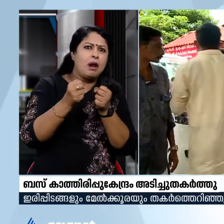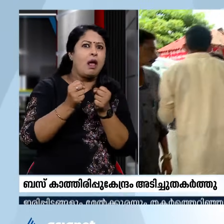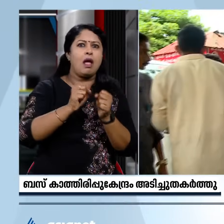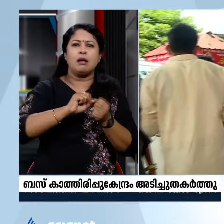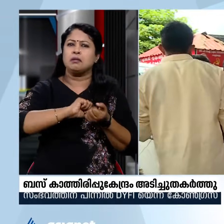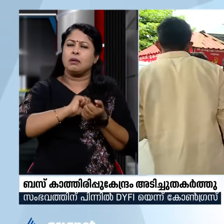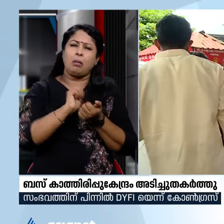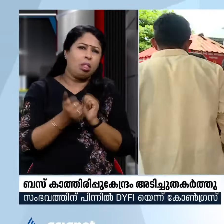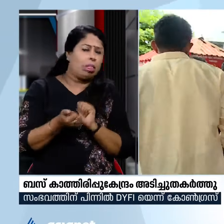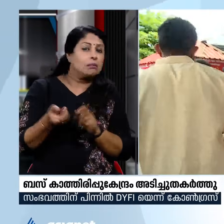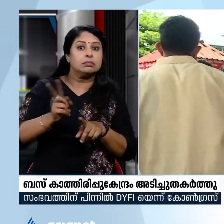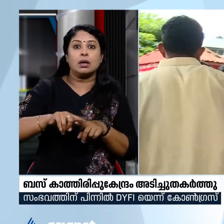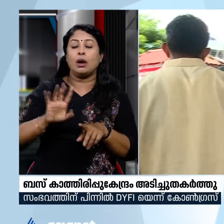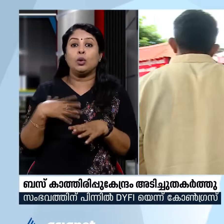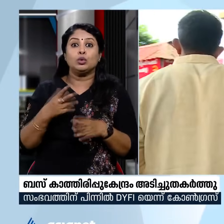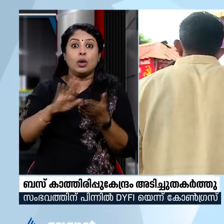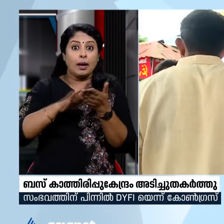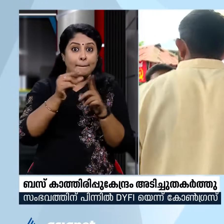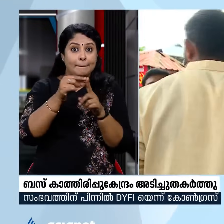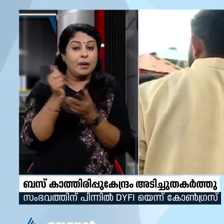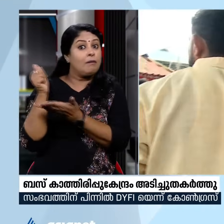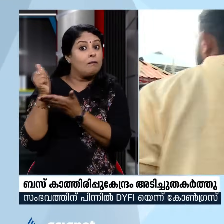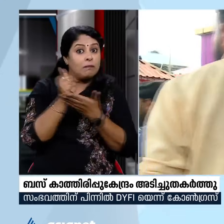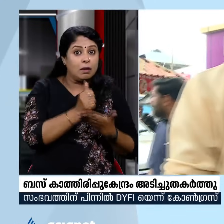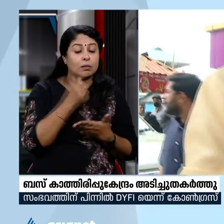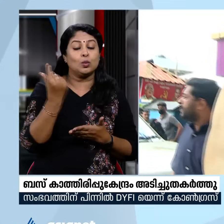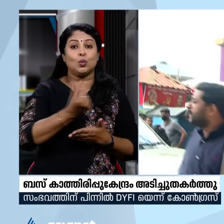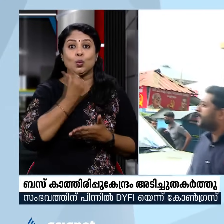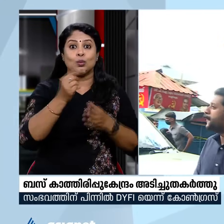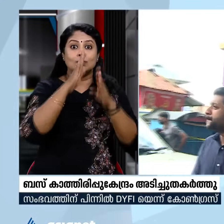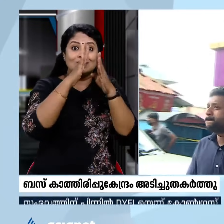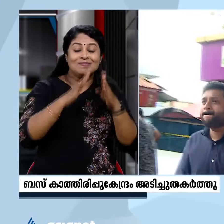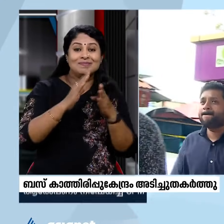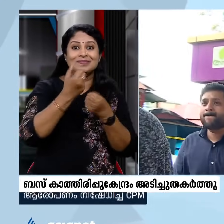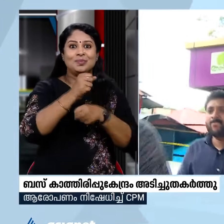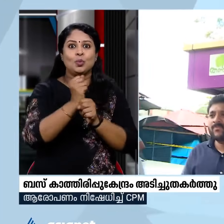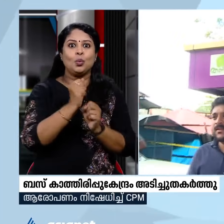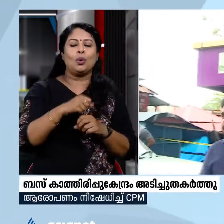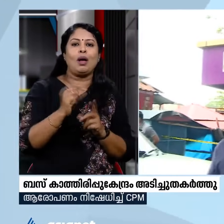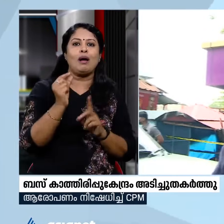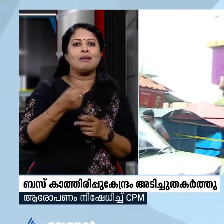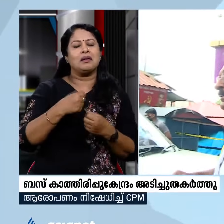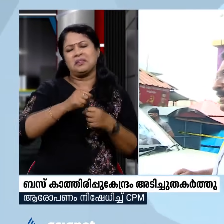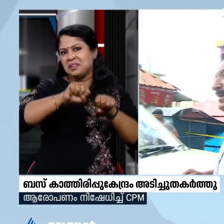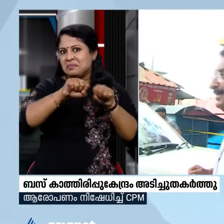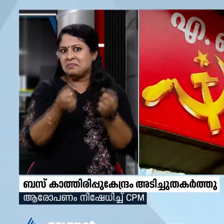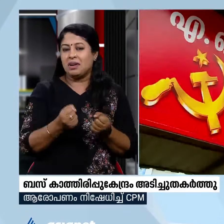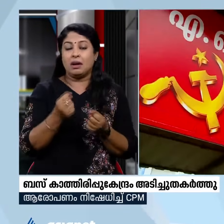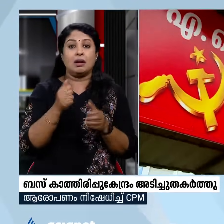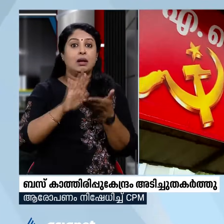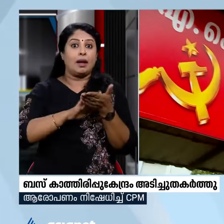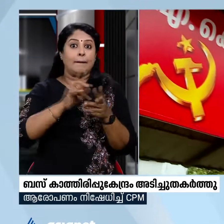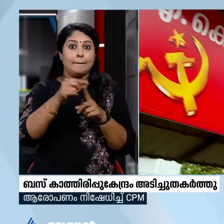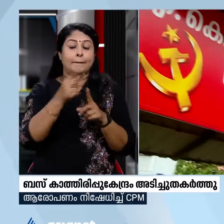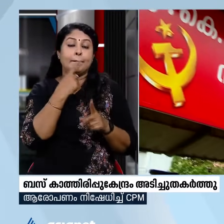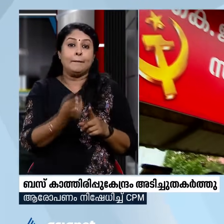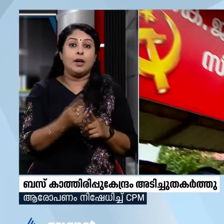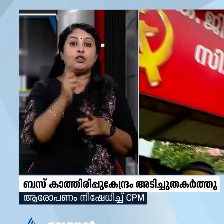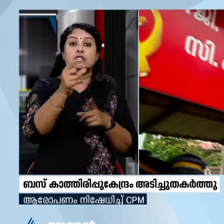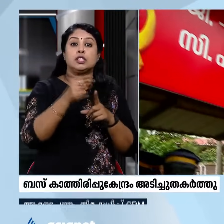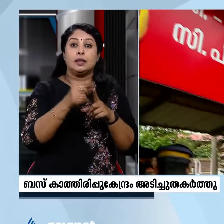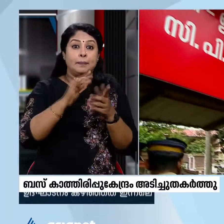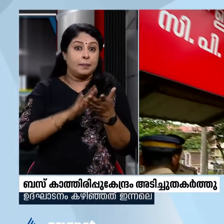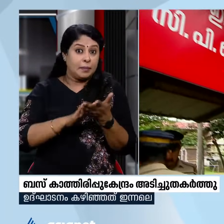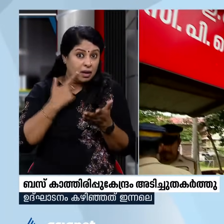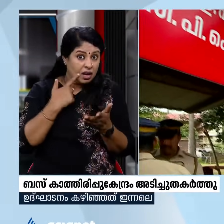ഉപയോഗിച്ച് നിർമ്മിച്ച കേന്ദ്രമാണ് ഈ വിധം തകർത്തത്. ഡിവൈഎഫ്ഐ സിപിഎം പ്രവർത്തകരാണ് സംഭവത്തിന് പിന്നിലെന്ന് ആന്റോ ആന്റണി എം പി ആരോപിച്ചു. സിപിഎമ്മിന്റെ വെയിറ്റിംഗ്